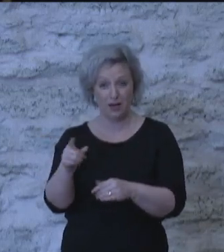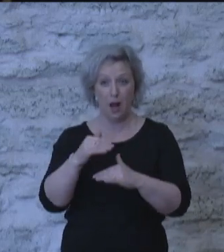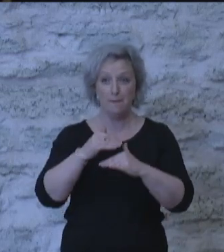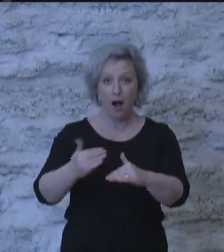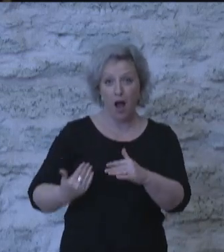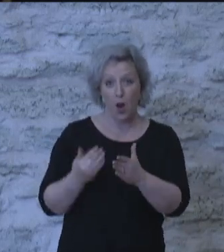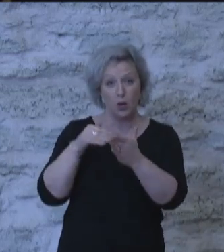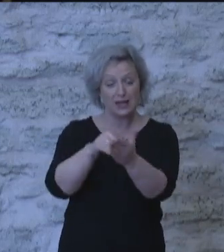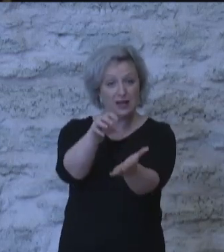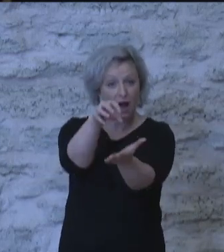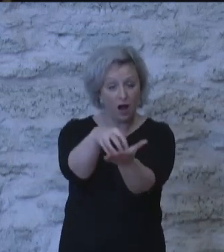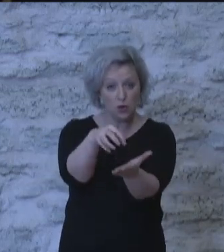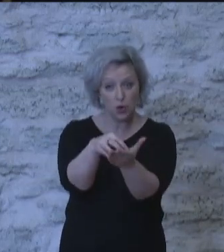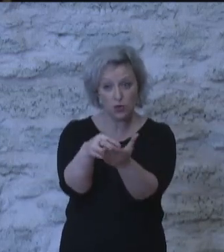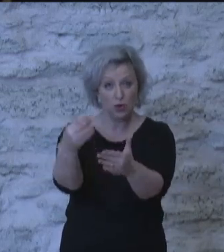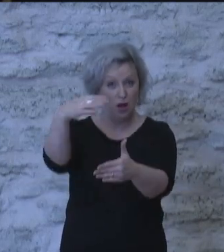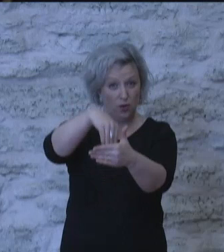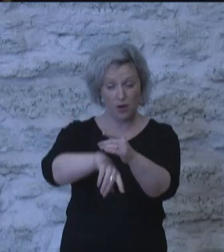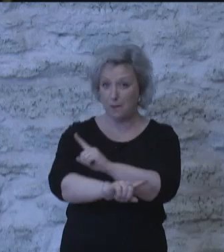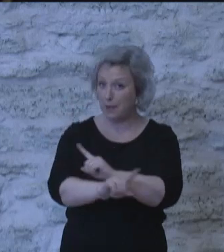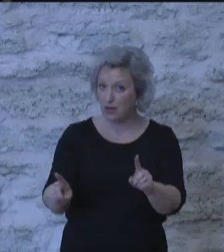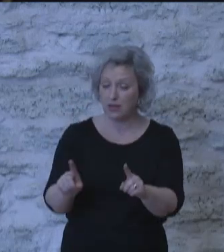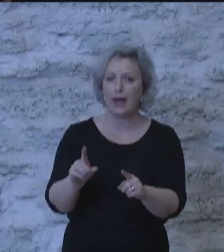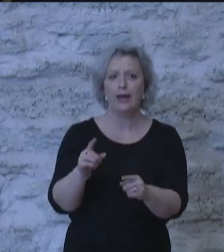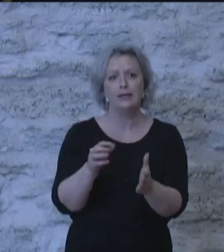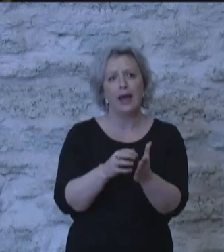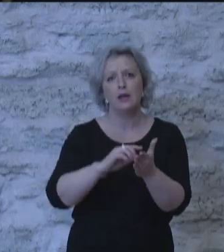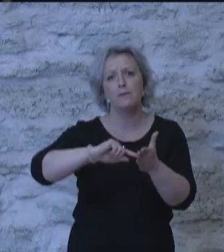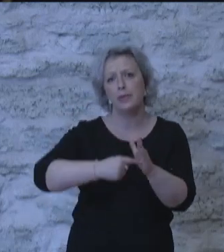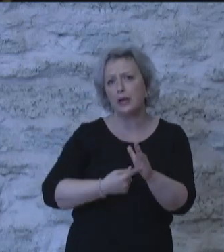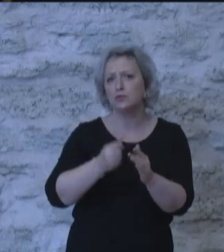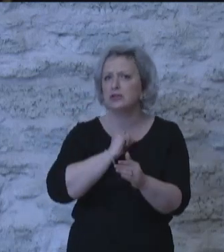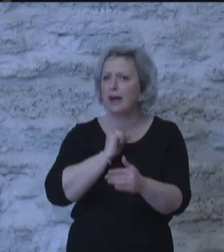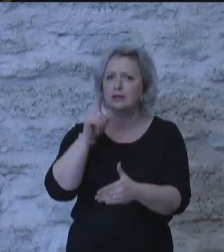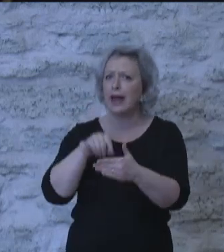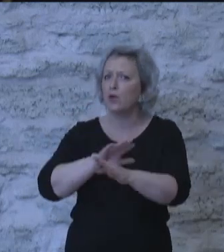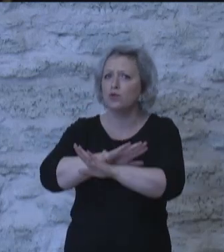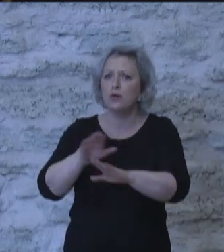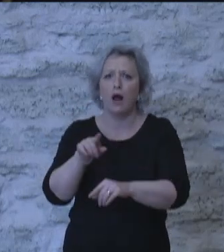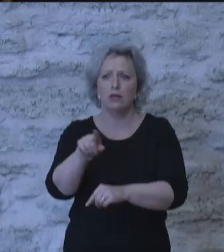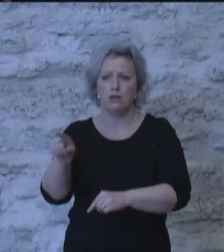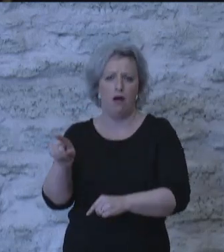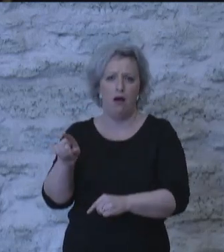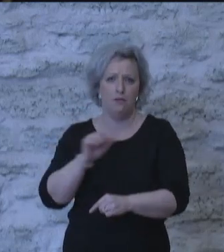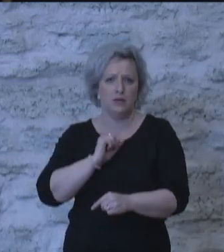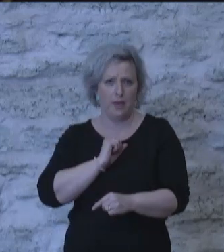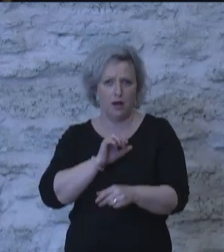sihtasutust, siis miks põhjusel te ei usada tooteorganisaatsioone? Kas tooteorganisaatsioonid praeguse ajal peaksid olema